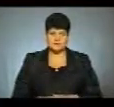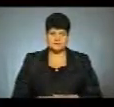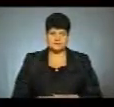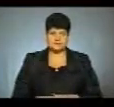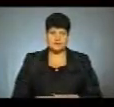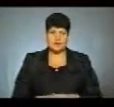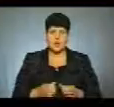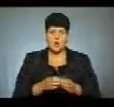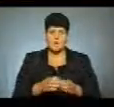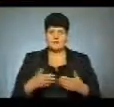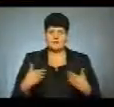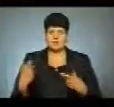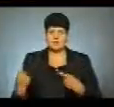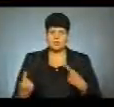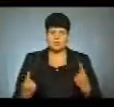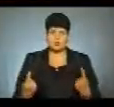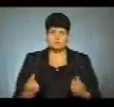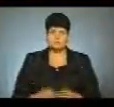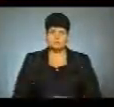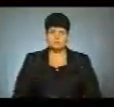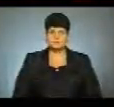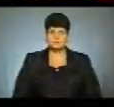Команди вітають один одного.